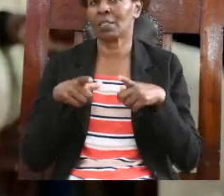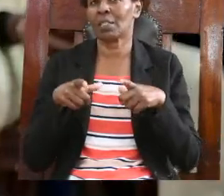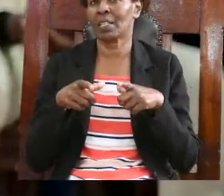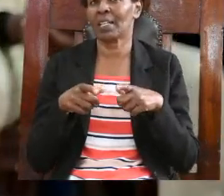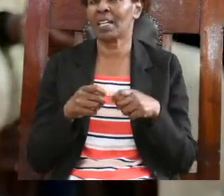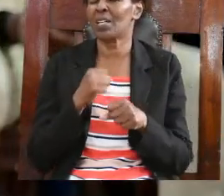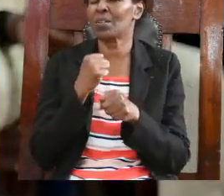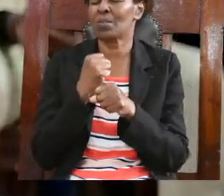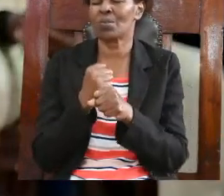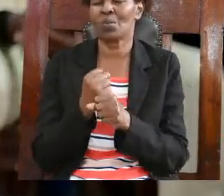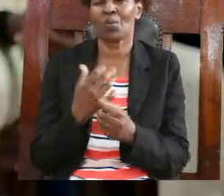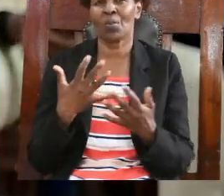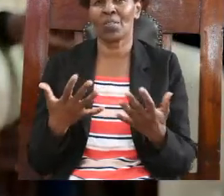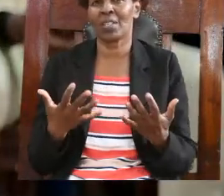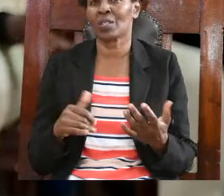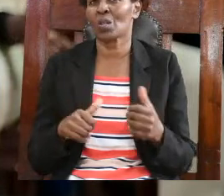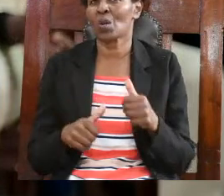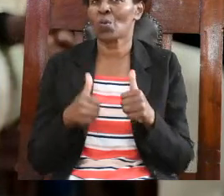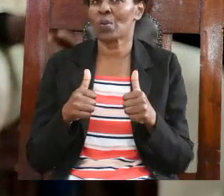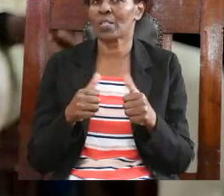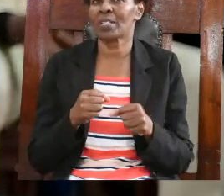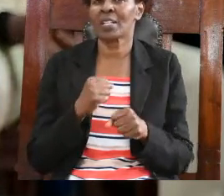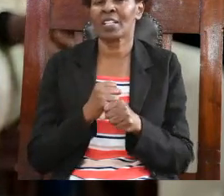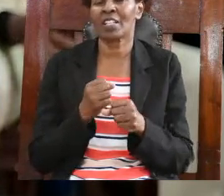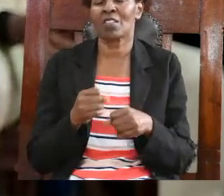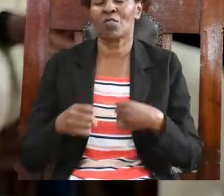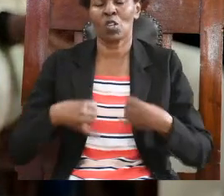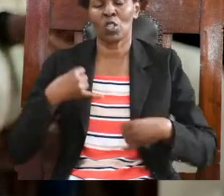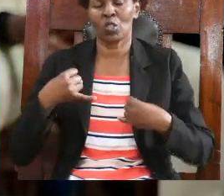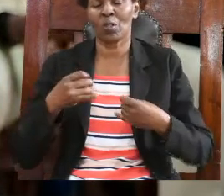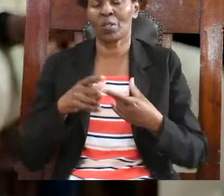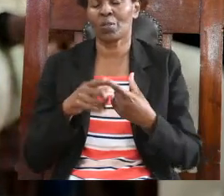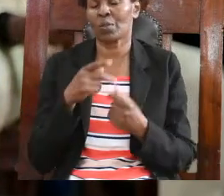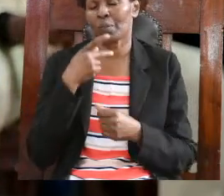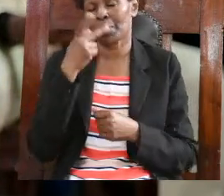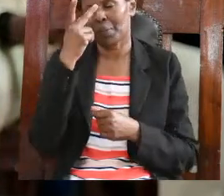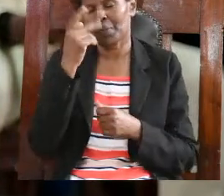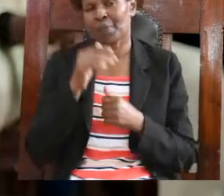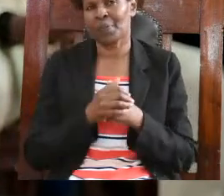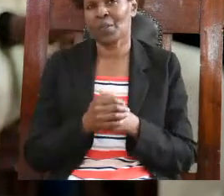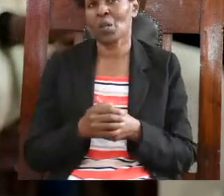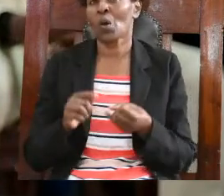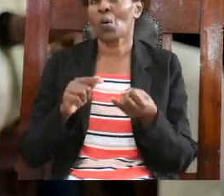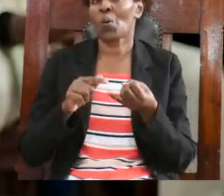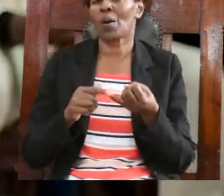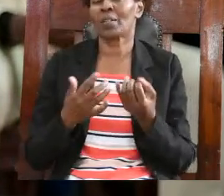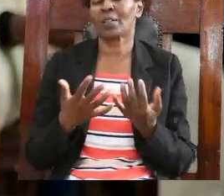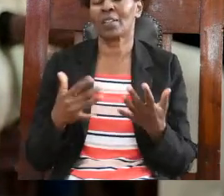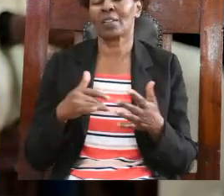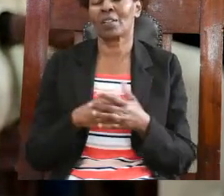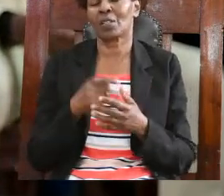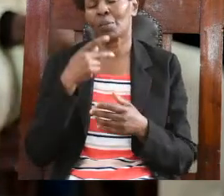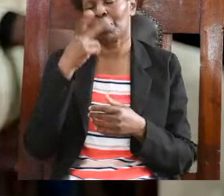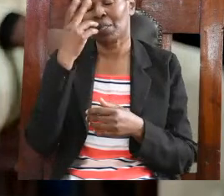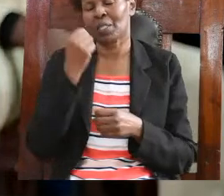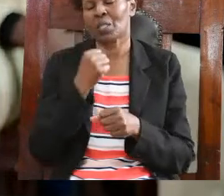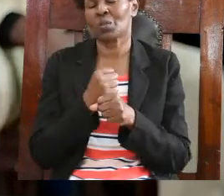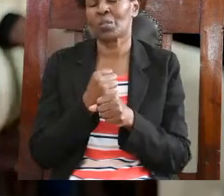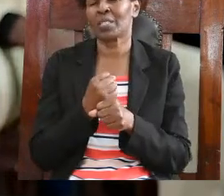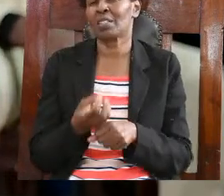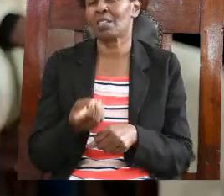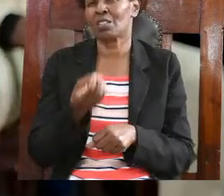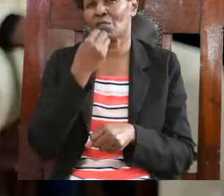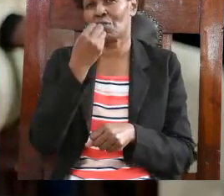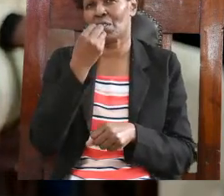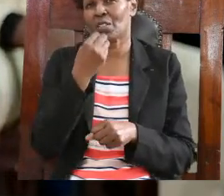kutenda mambo mengi yatakayoleta furaha hata kwa mzazi wake. Jambo moja ambalo mzazi hufanya ni kumlisha mtoto wake,